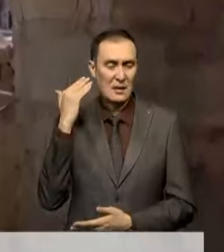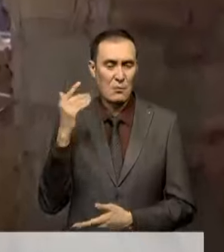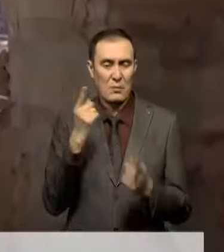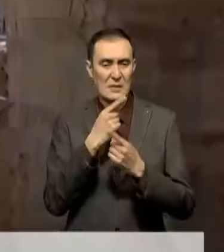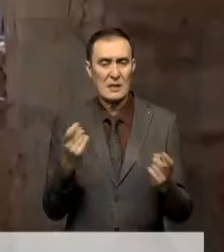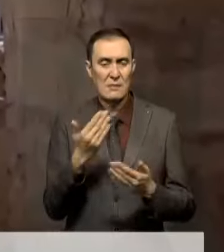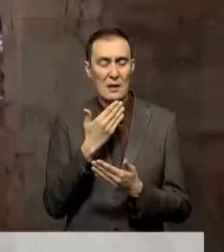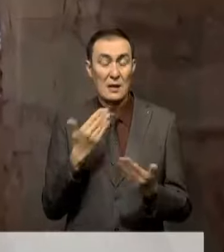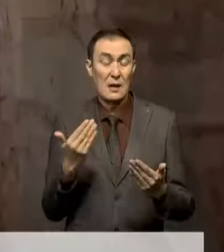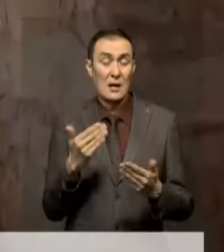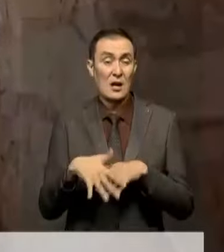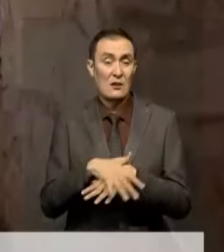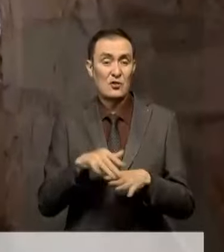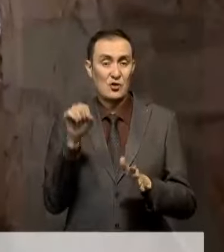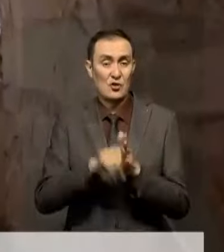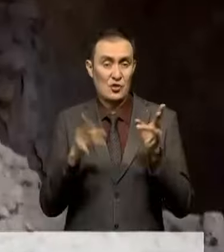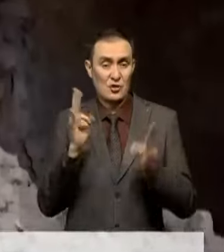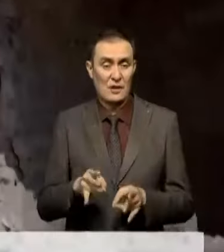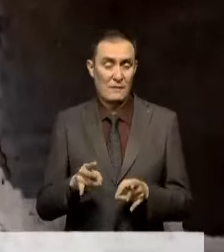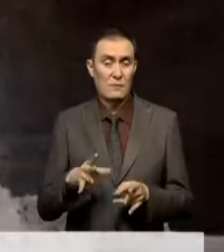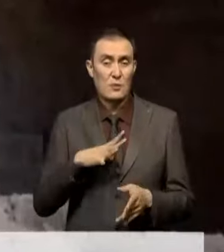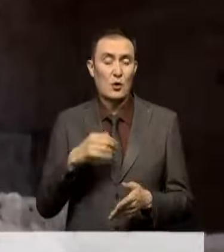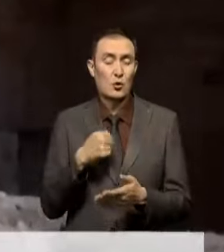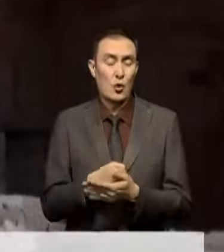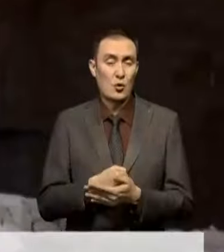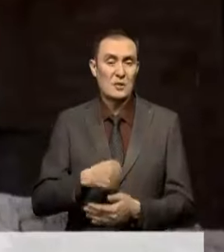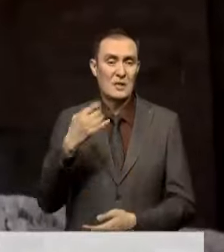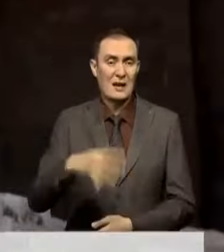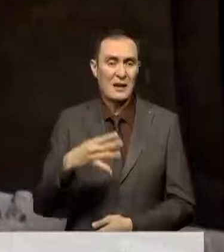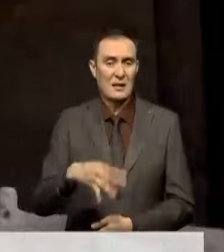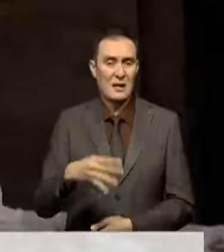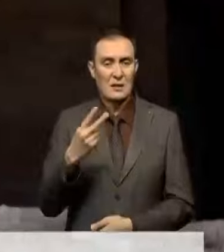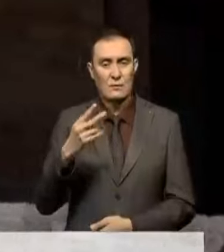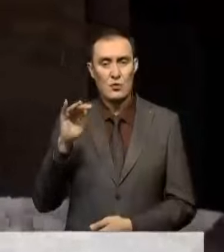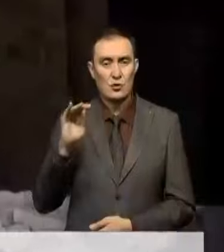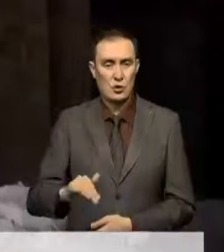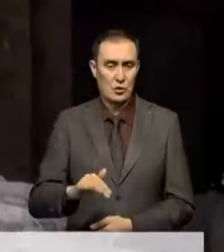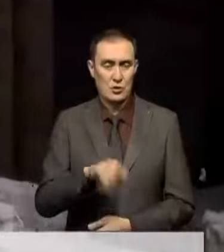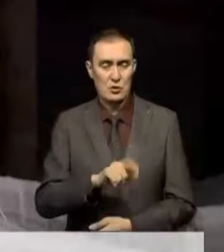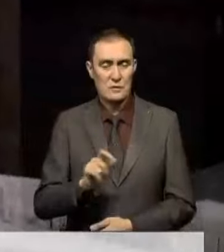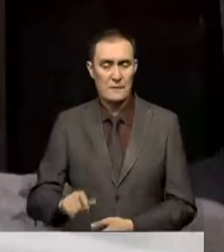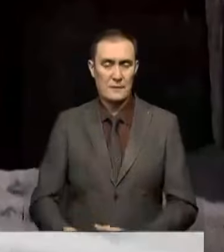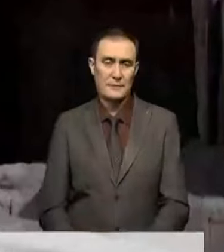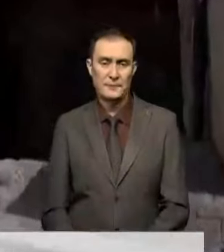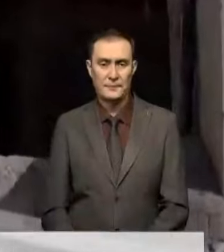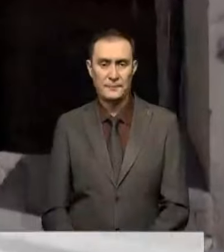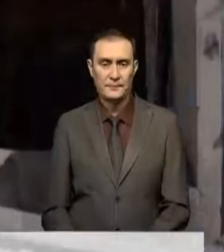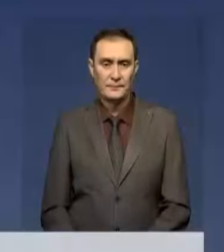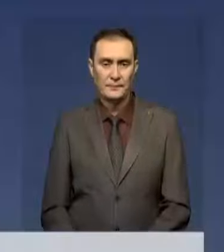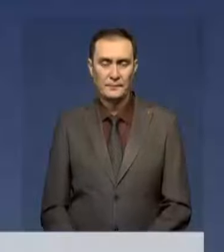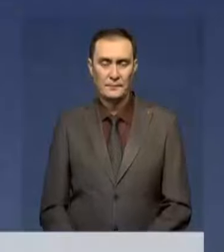По последним данным, число жертв за год среди палестинцев достигло 42 тысяч человек.